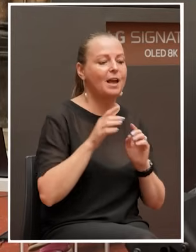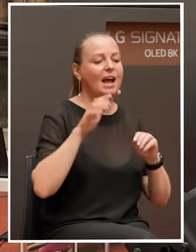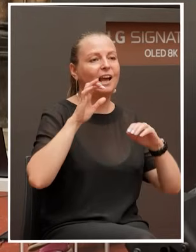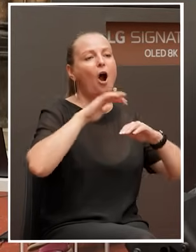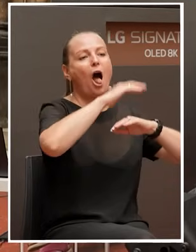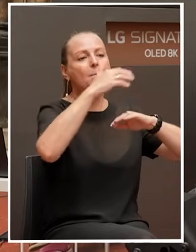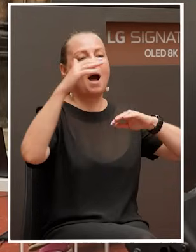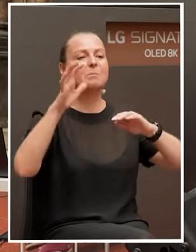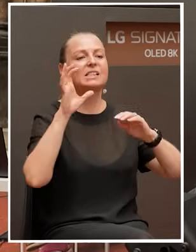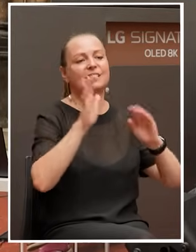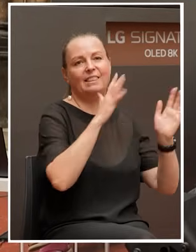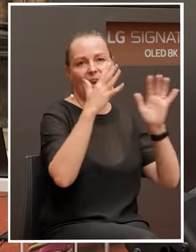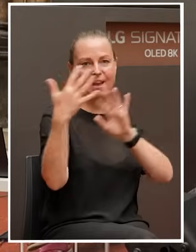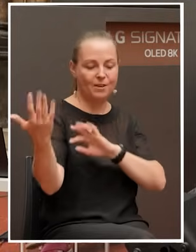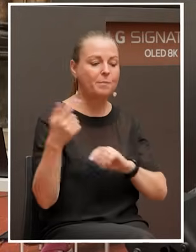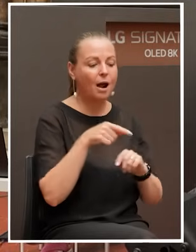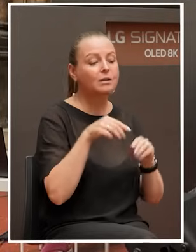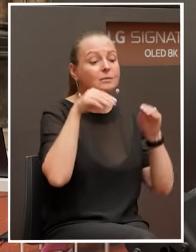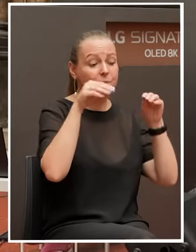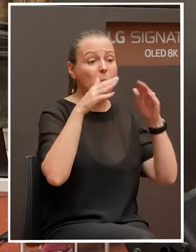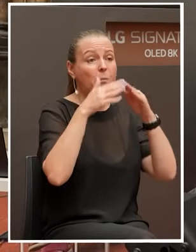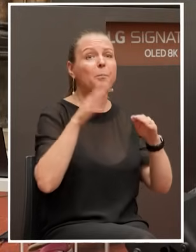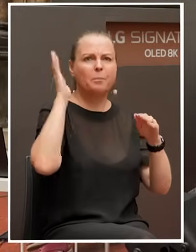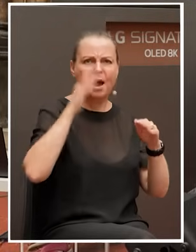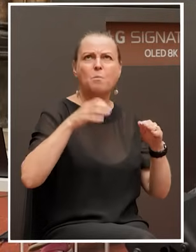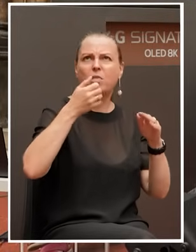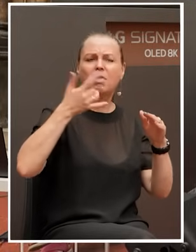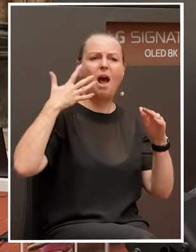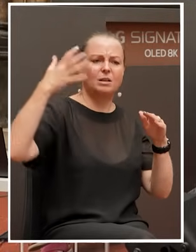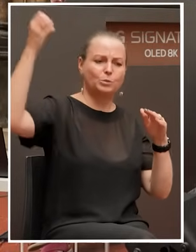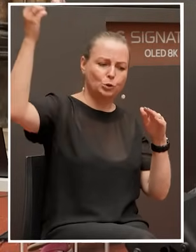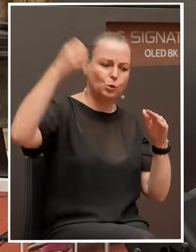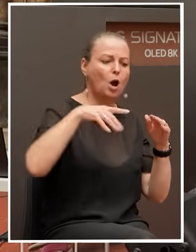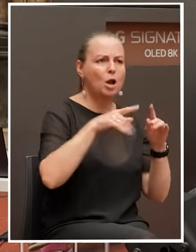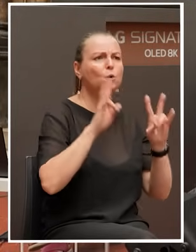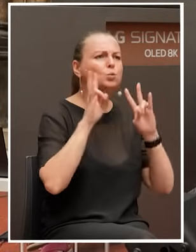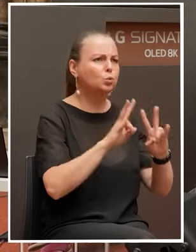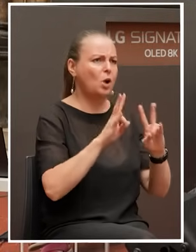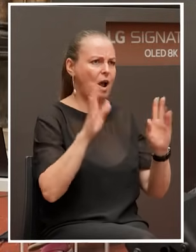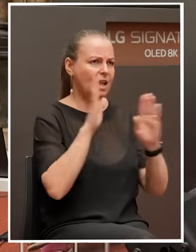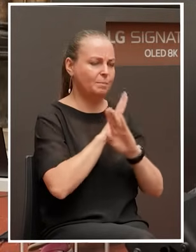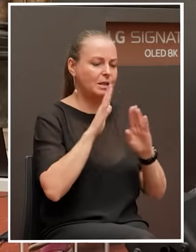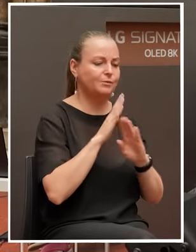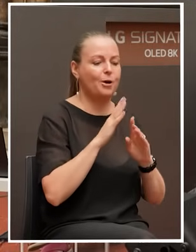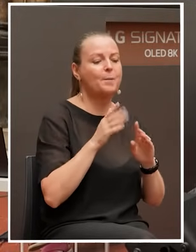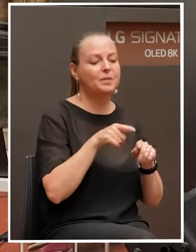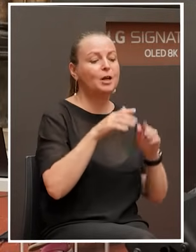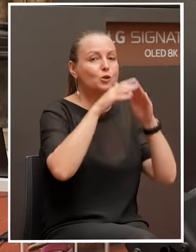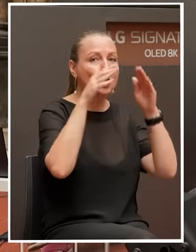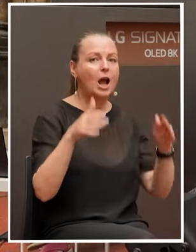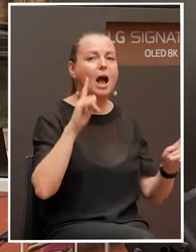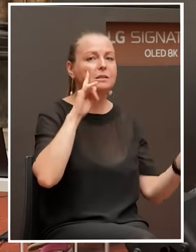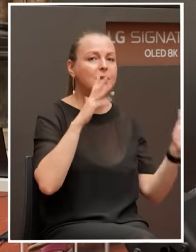деревьями с волнистыми кронами. Они стоят прямо под ярким солнцем, в неустойчивой атмосфере, на исходе теплых дней. Стога